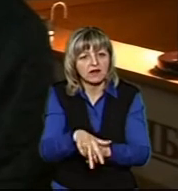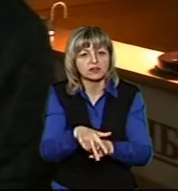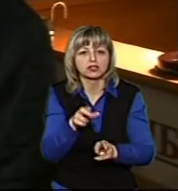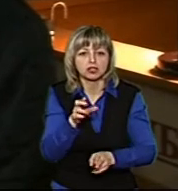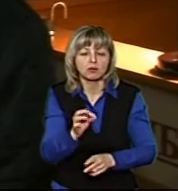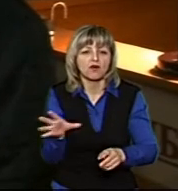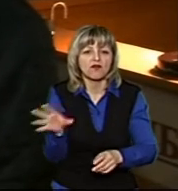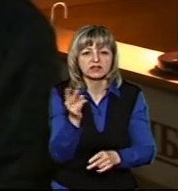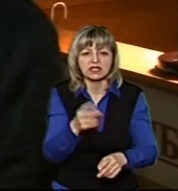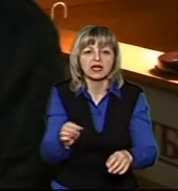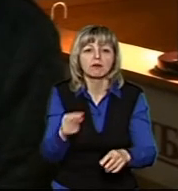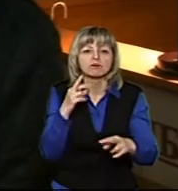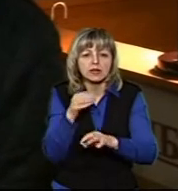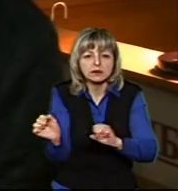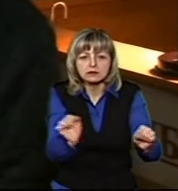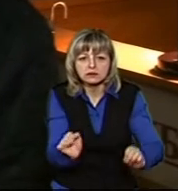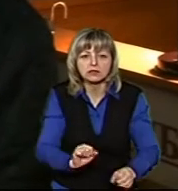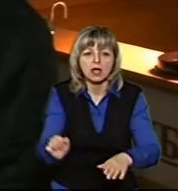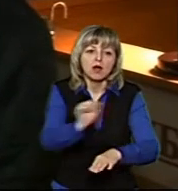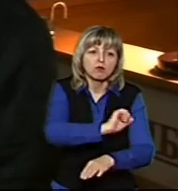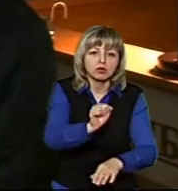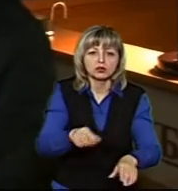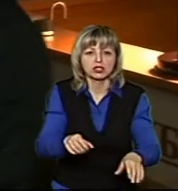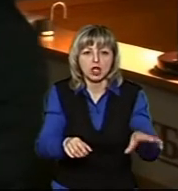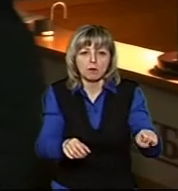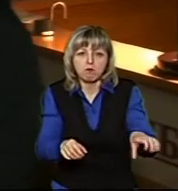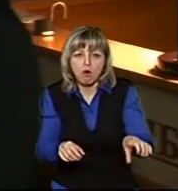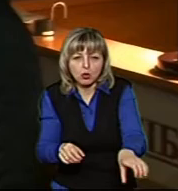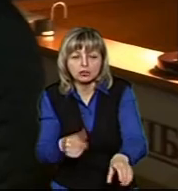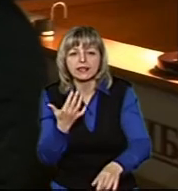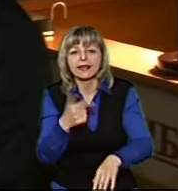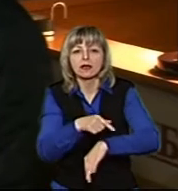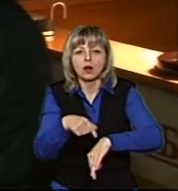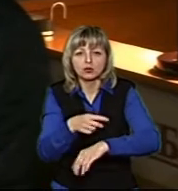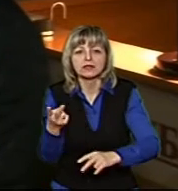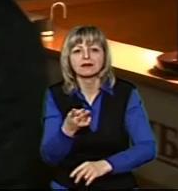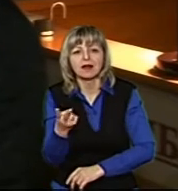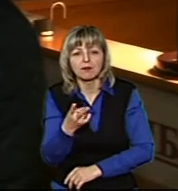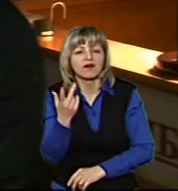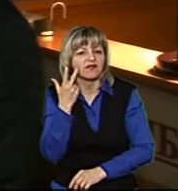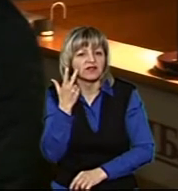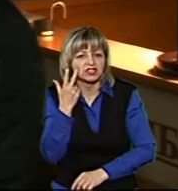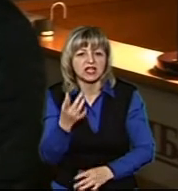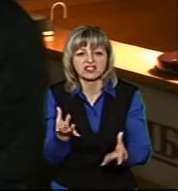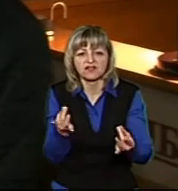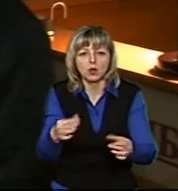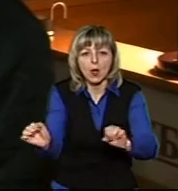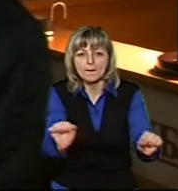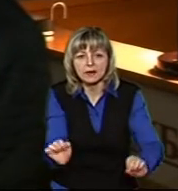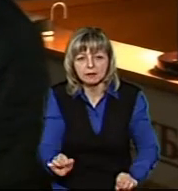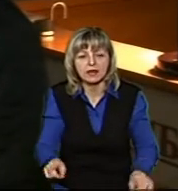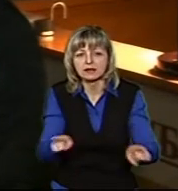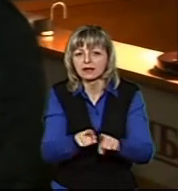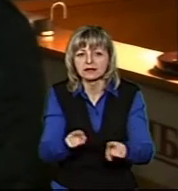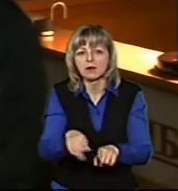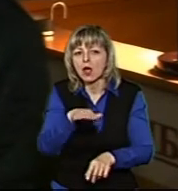більше дезінфікувати, протирати поручні більш щільніше. Через пару годин потрібно весь час вологе прибирання, так само